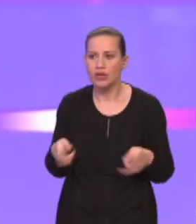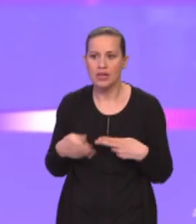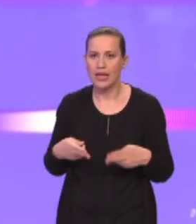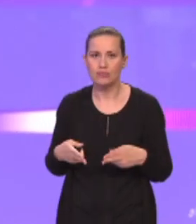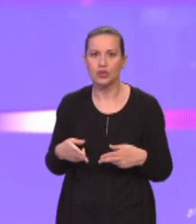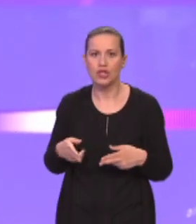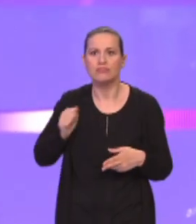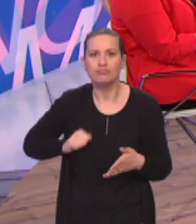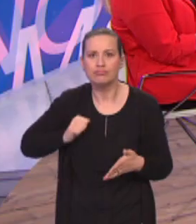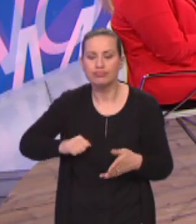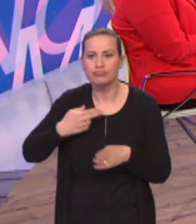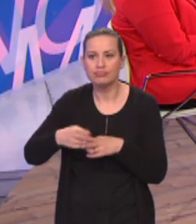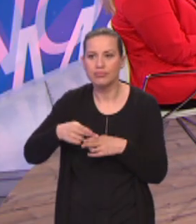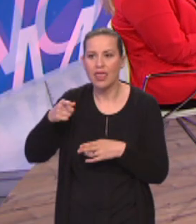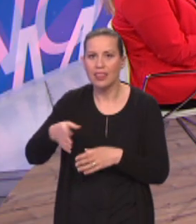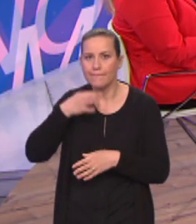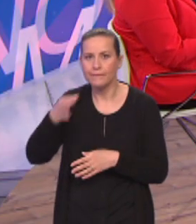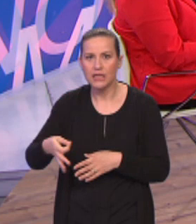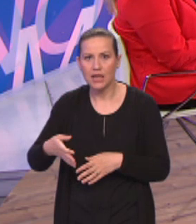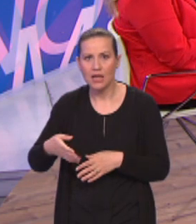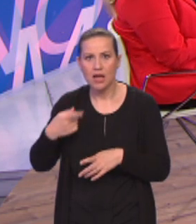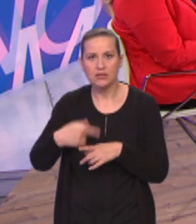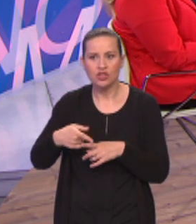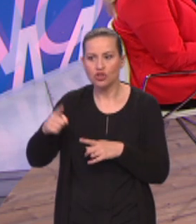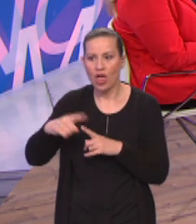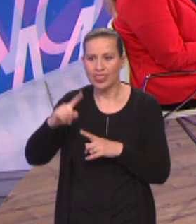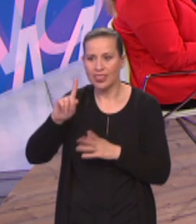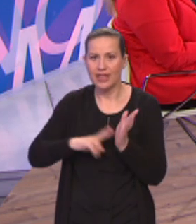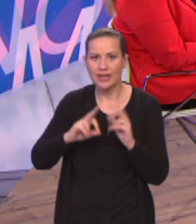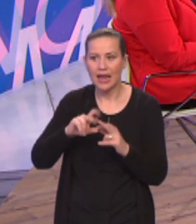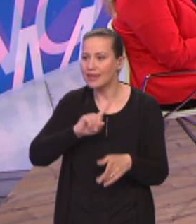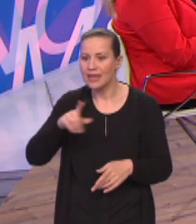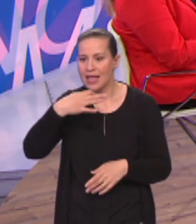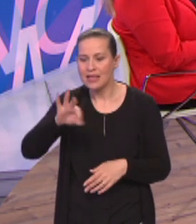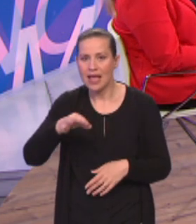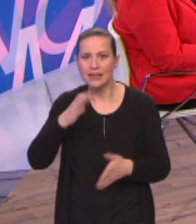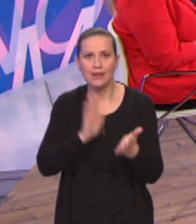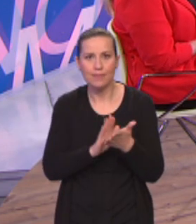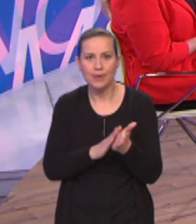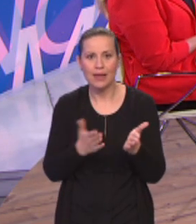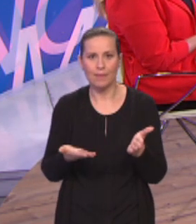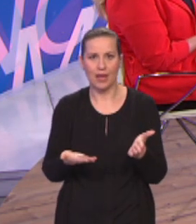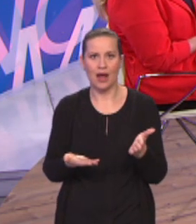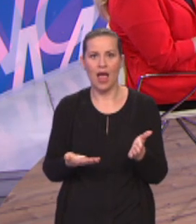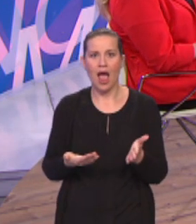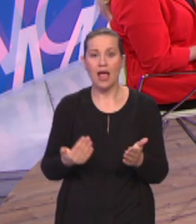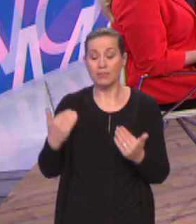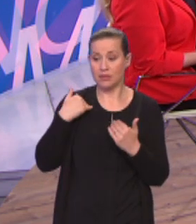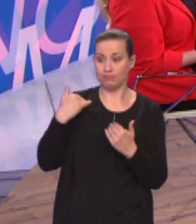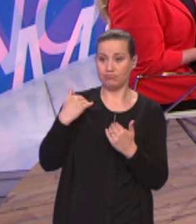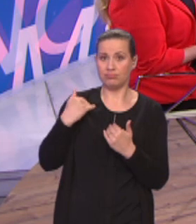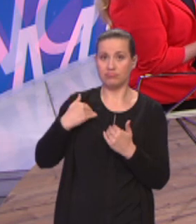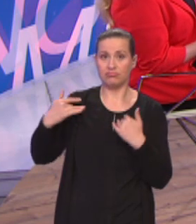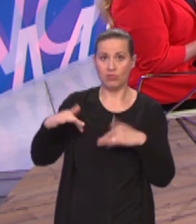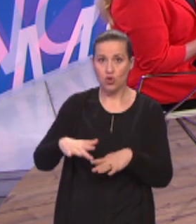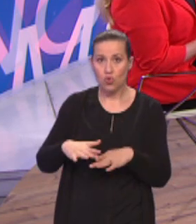se potruditi rješavati ta pitanja, jer ta Tina nije jedini primjer. Kroz portal se meni sve više ljudi javlja koji su